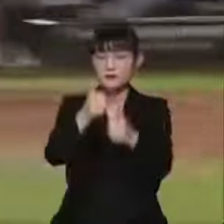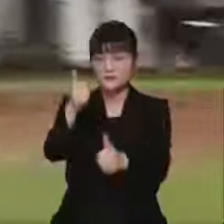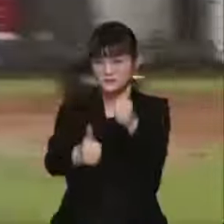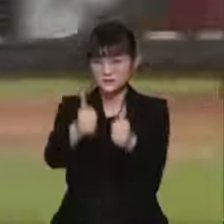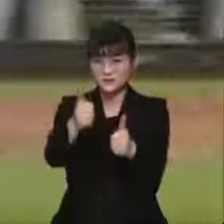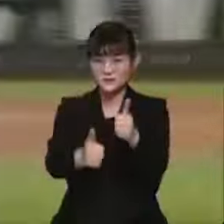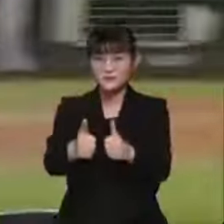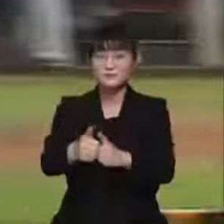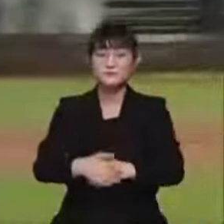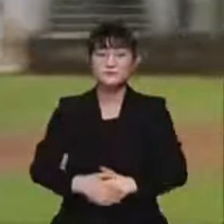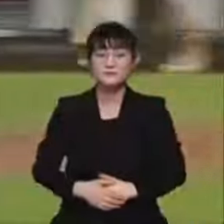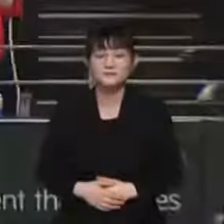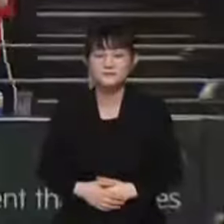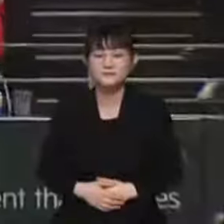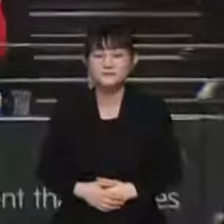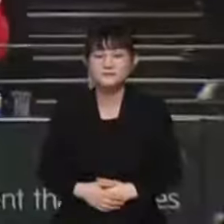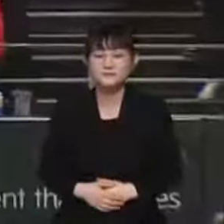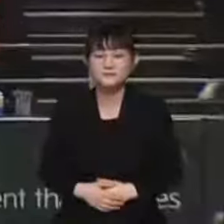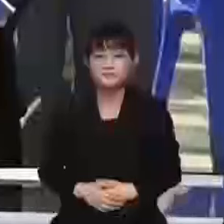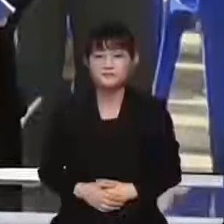펼칩니다. KBC 고울입니다.